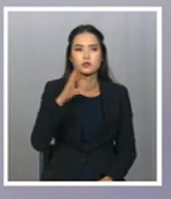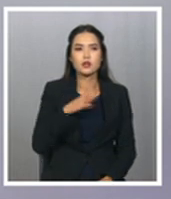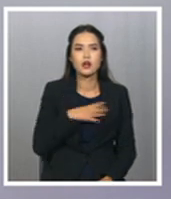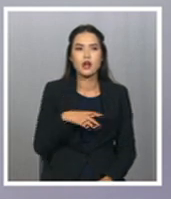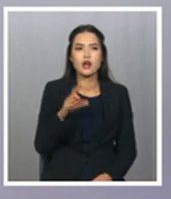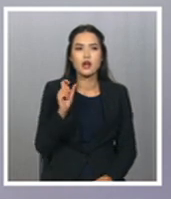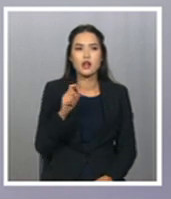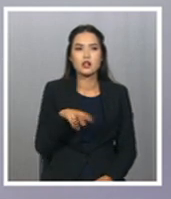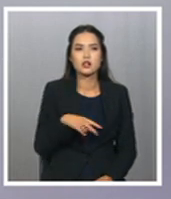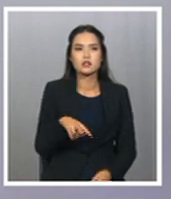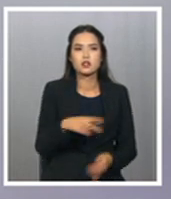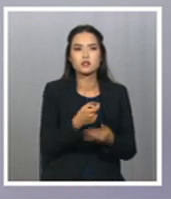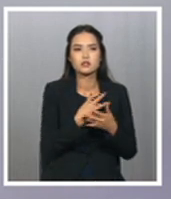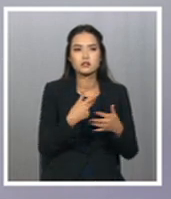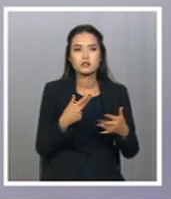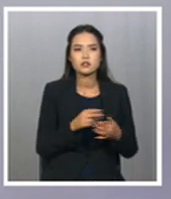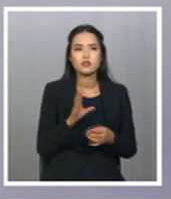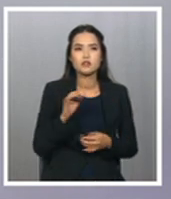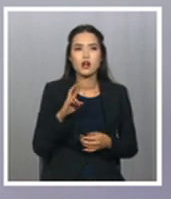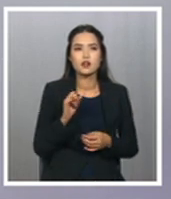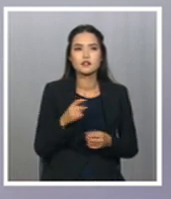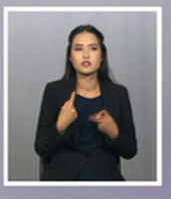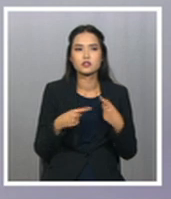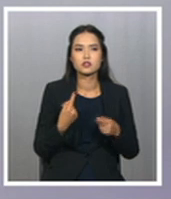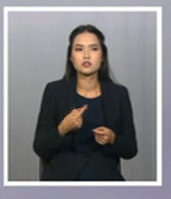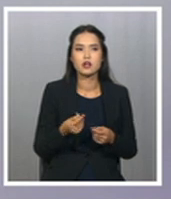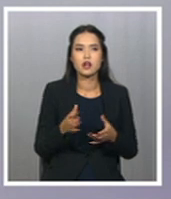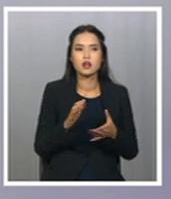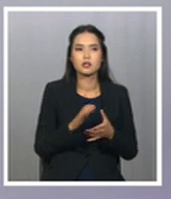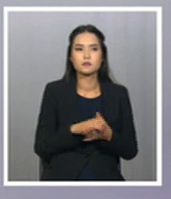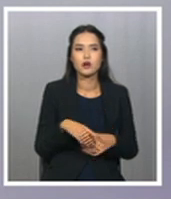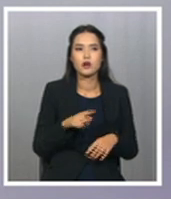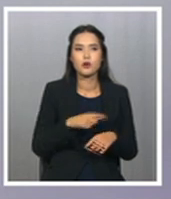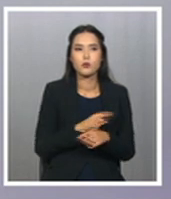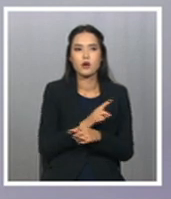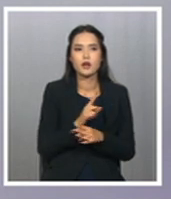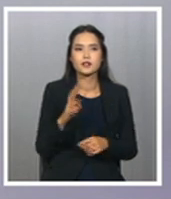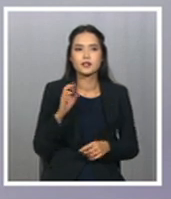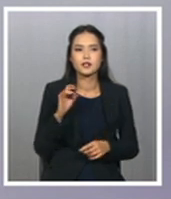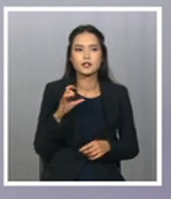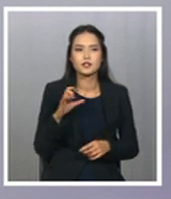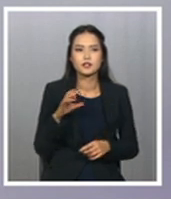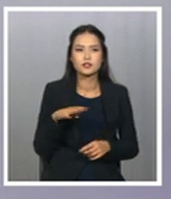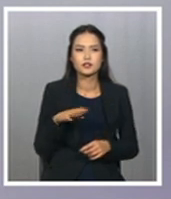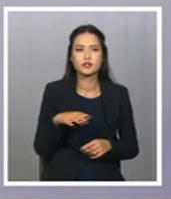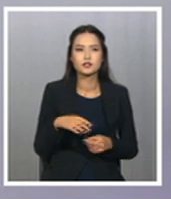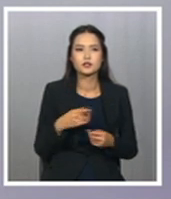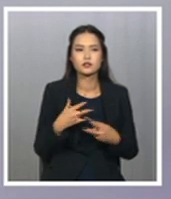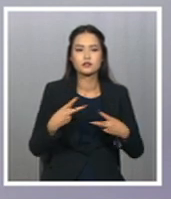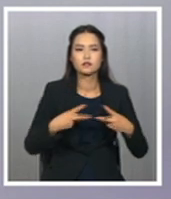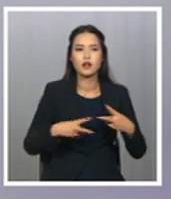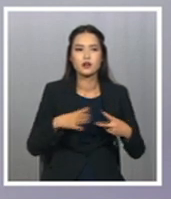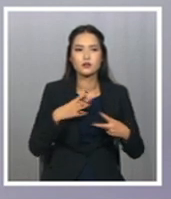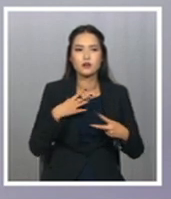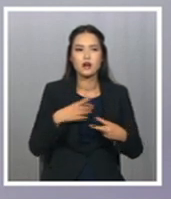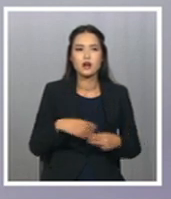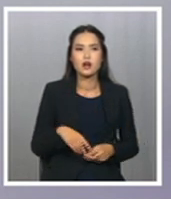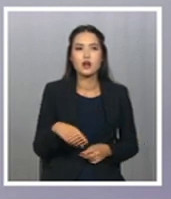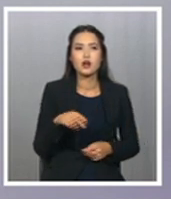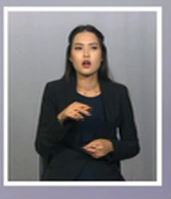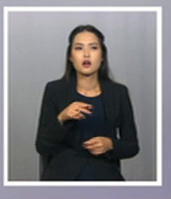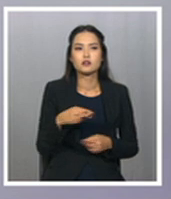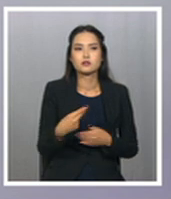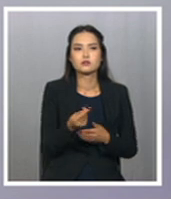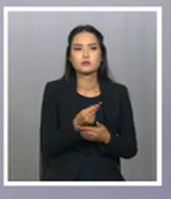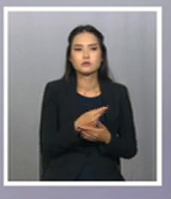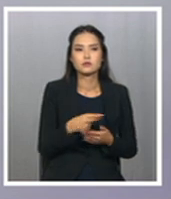әдеби шығарманың жанрлық ерекшелігін айқындап, уақыт пен кеңістік тұрғысынан талдау жасадыңыздар. Және